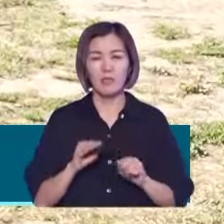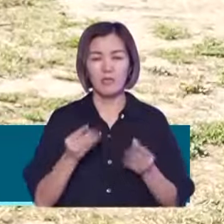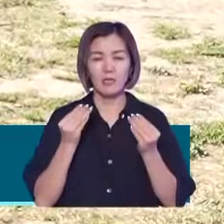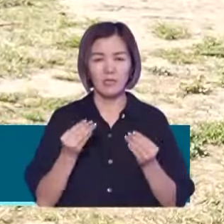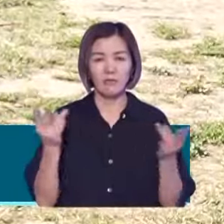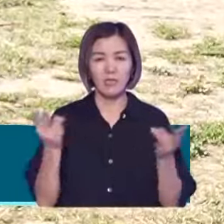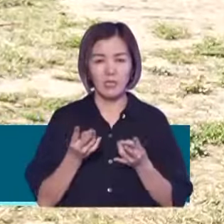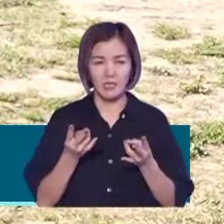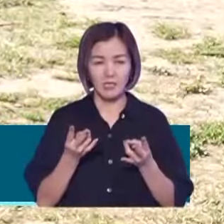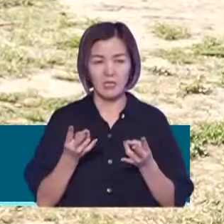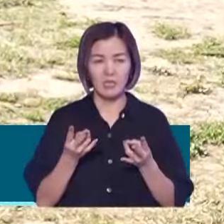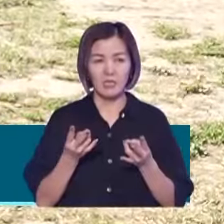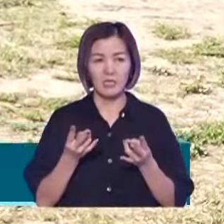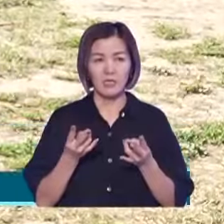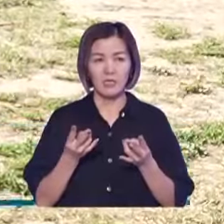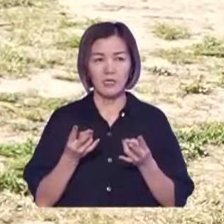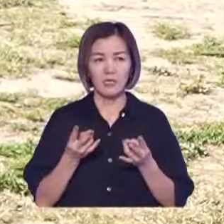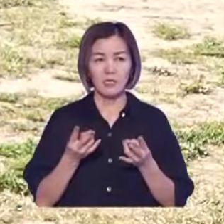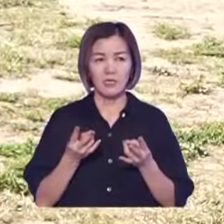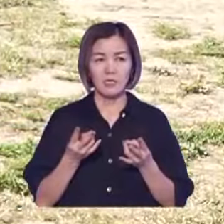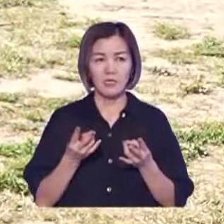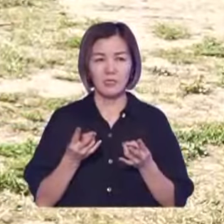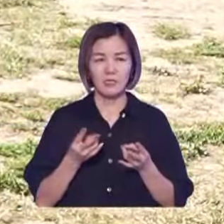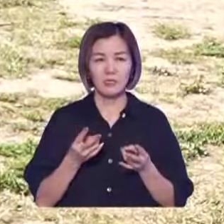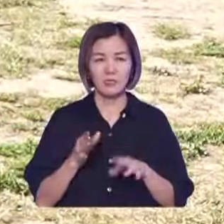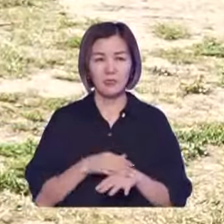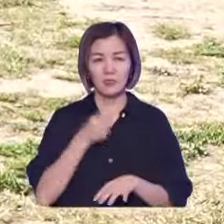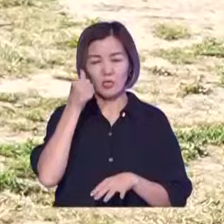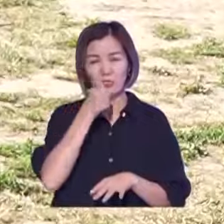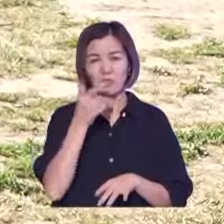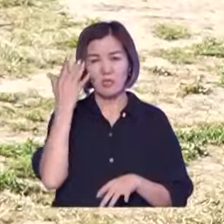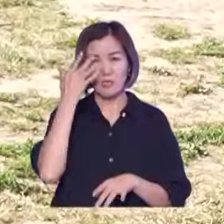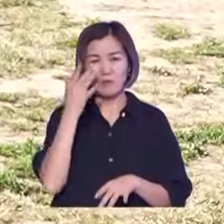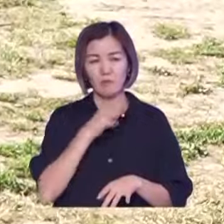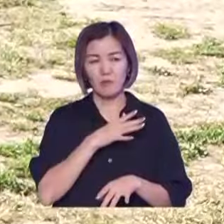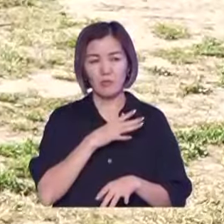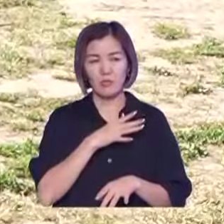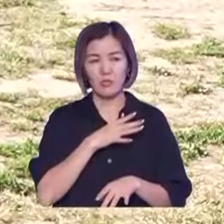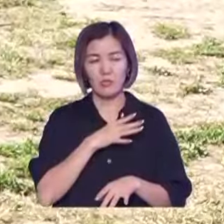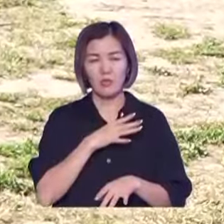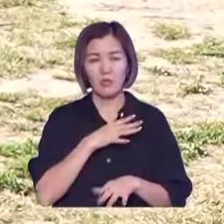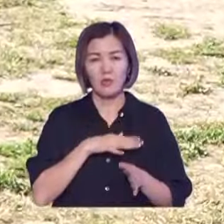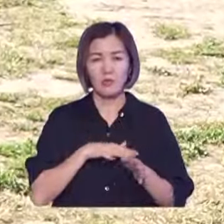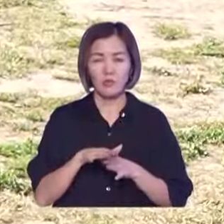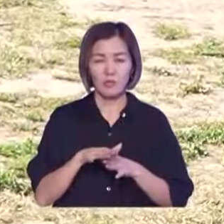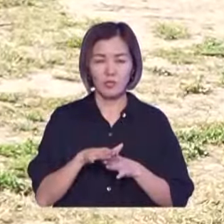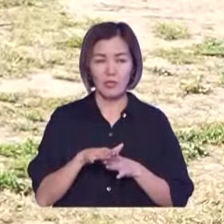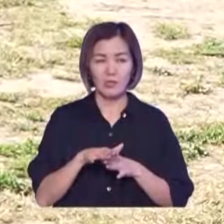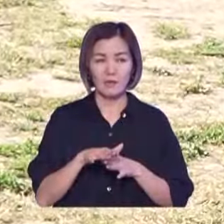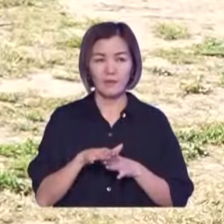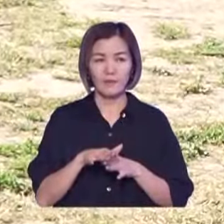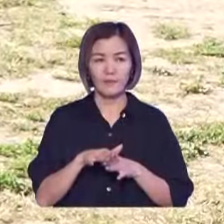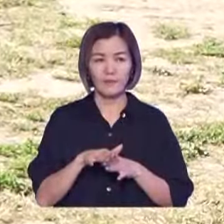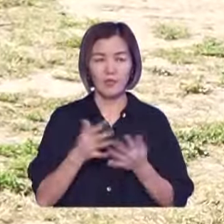нәрсе. Бұған талай жылдар енді армандағанбыз. Бүгін арманымызға жетіп отырмыз. Ауылымыз